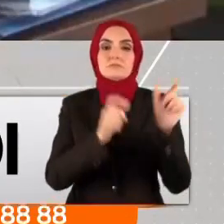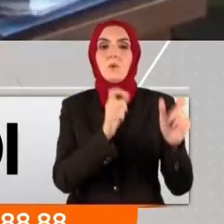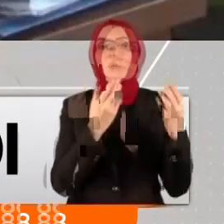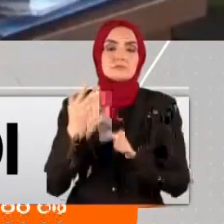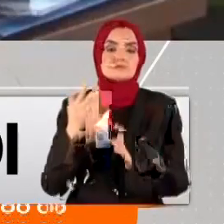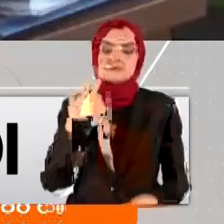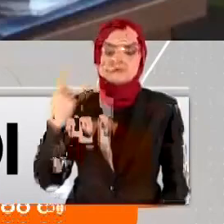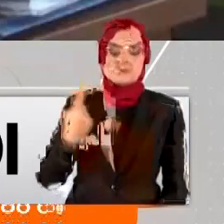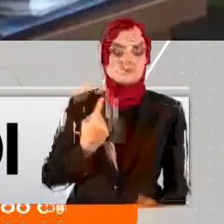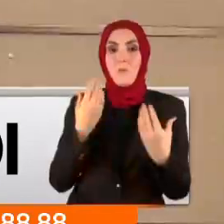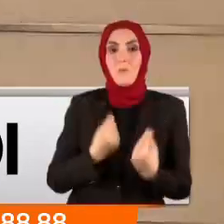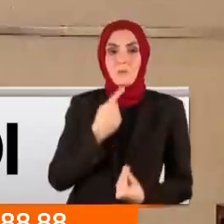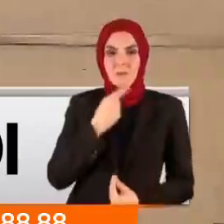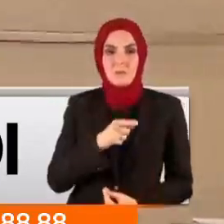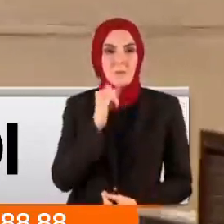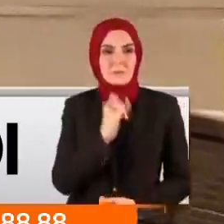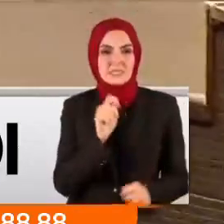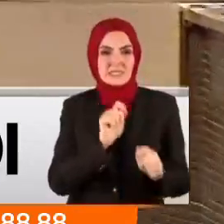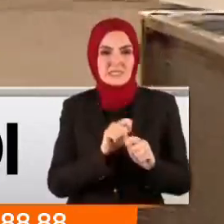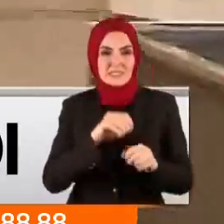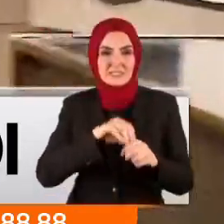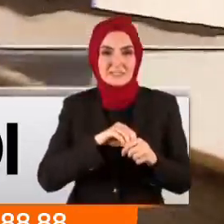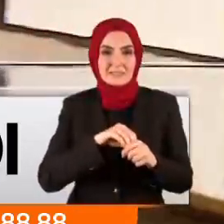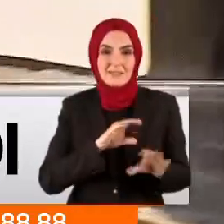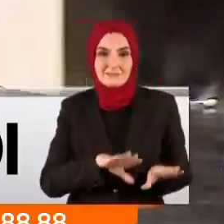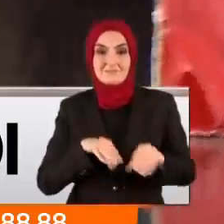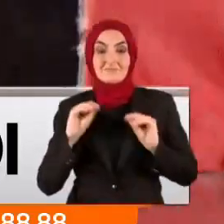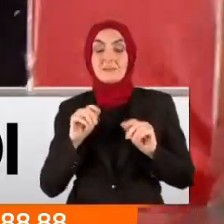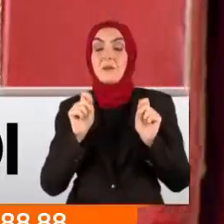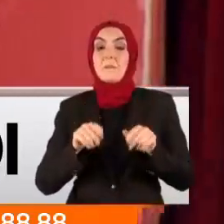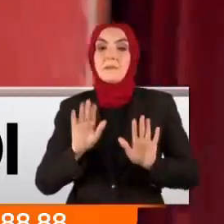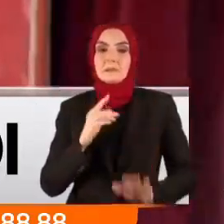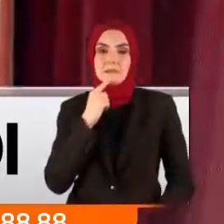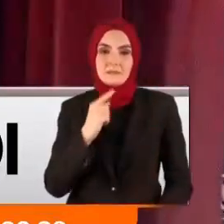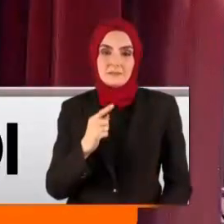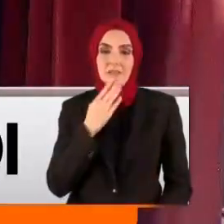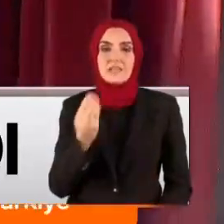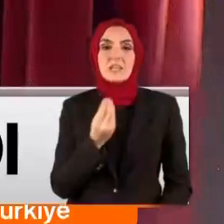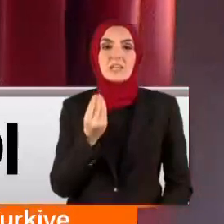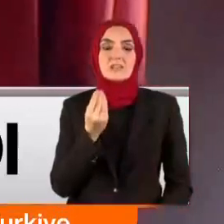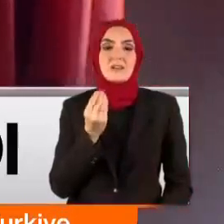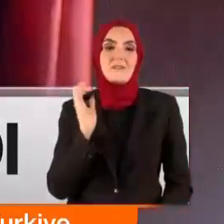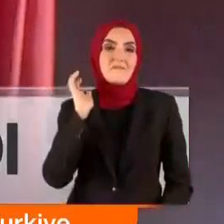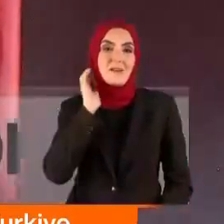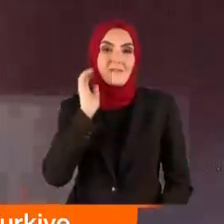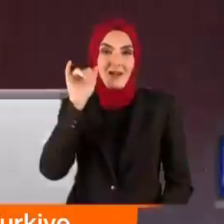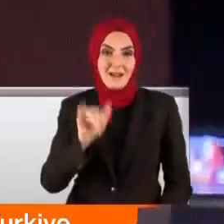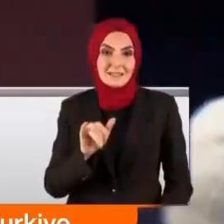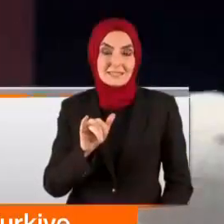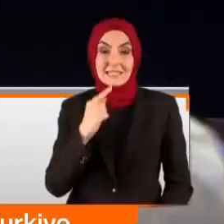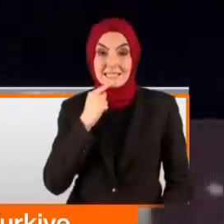kirli işlerden sıyrılamazsınız. Videoyu Türkiye Gençlik Vakfı'na yönelik iddialarla ilgili partisinin görüşünü açıklamak